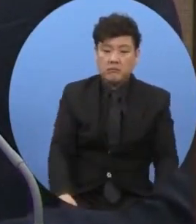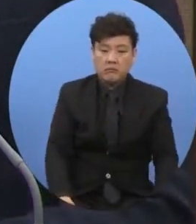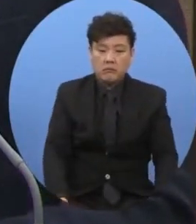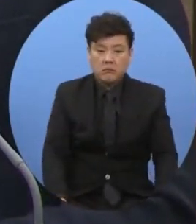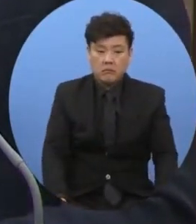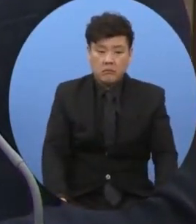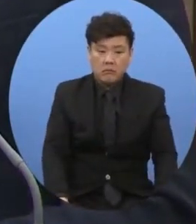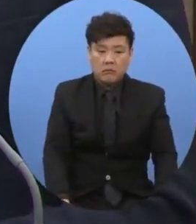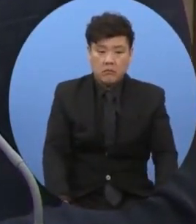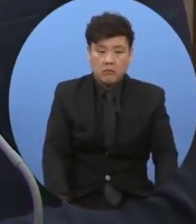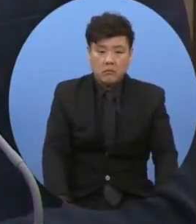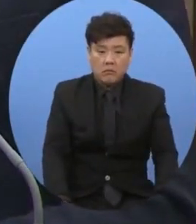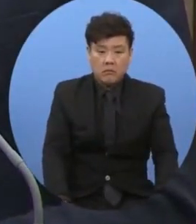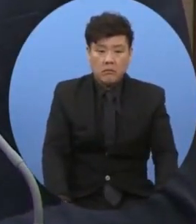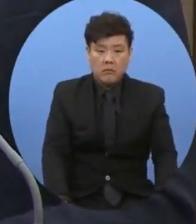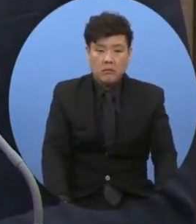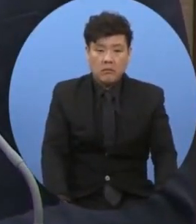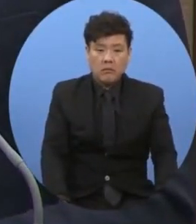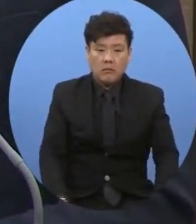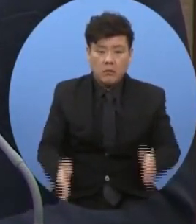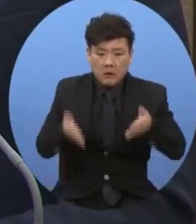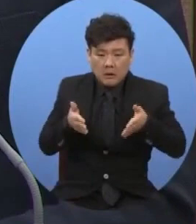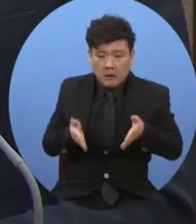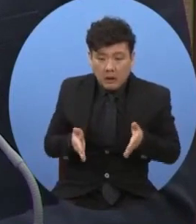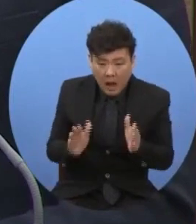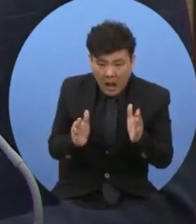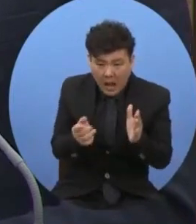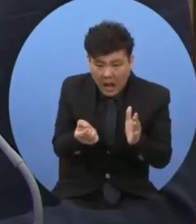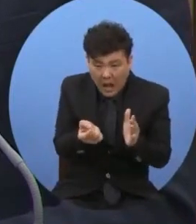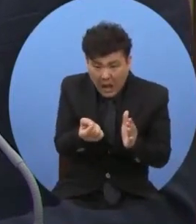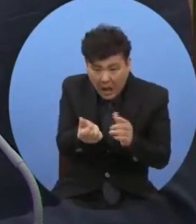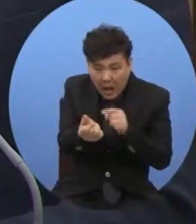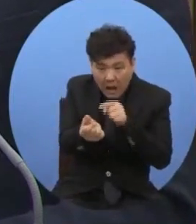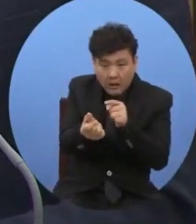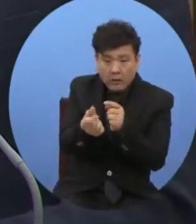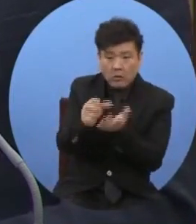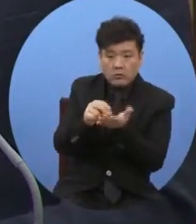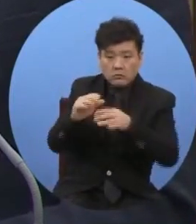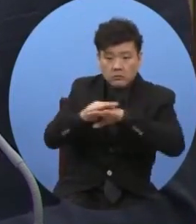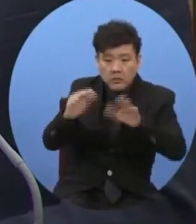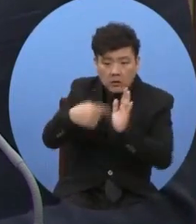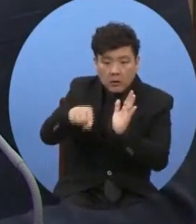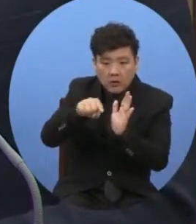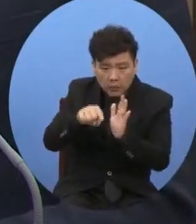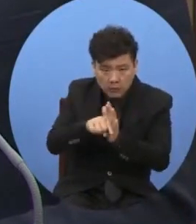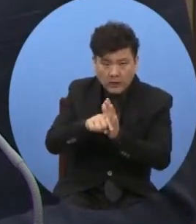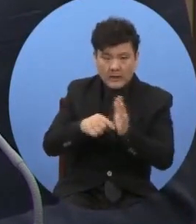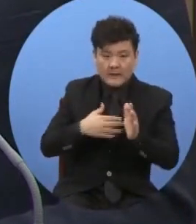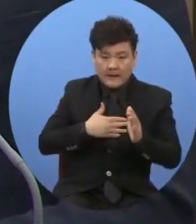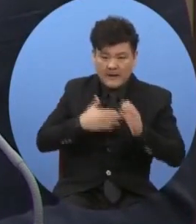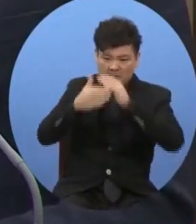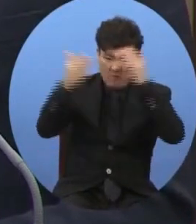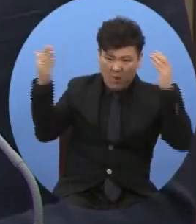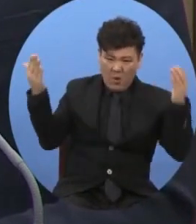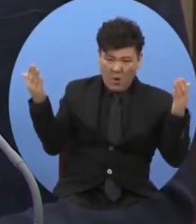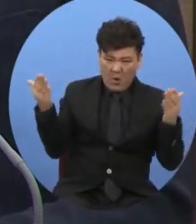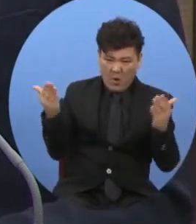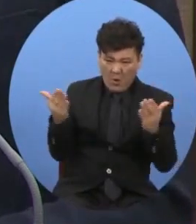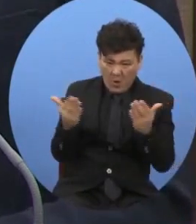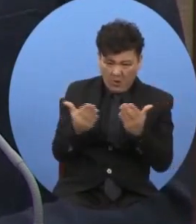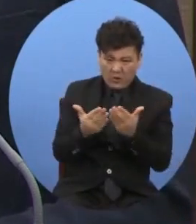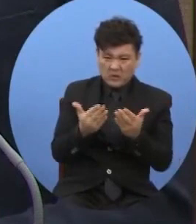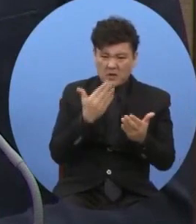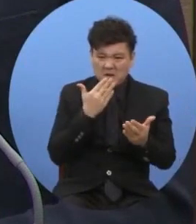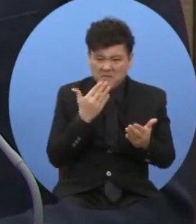저출생 문제를 해결하기 위해서 할 수 있는 건 다 하겠다. 아, 이런